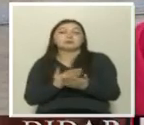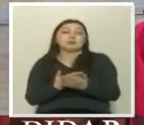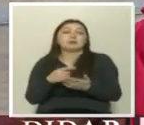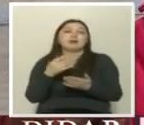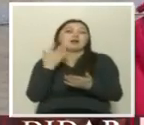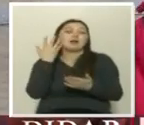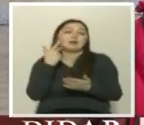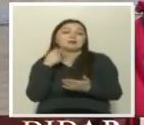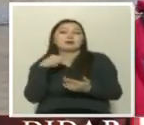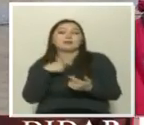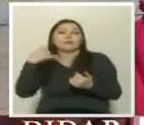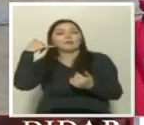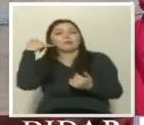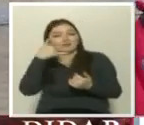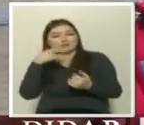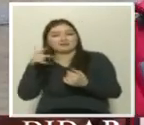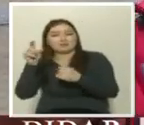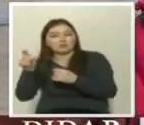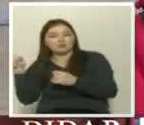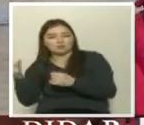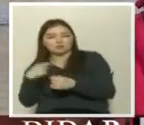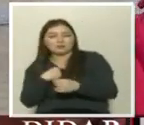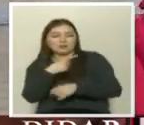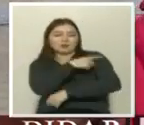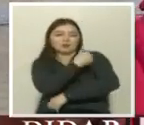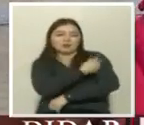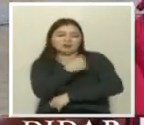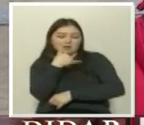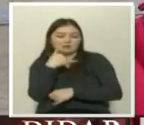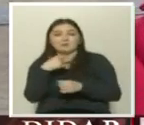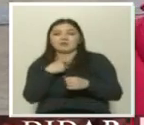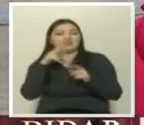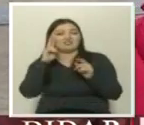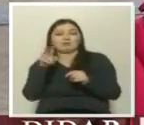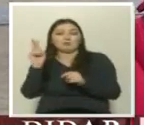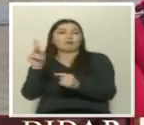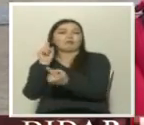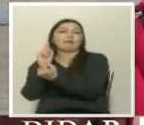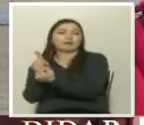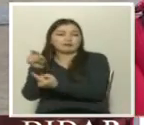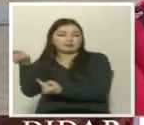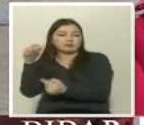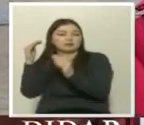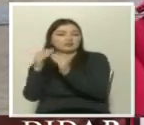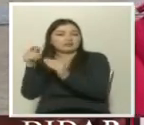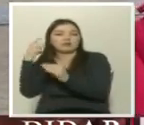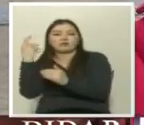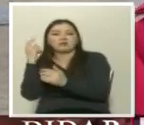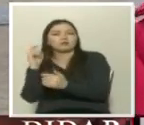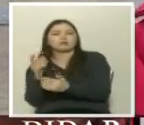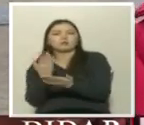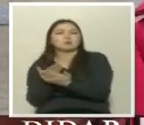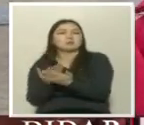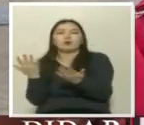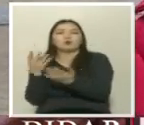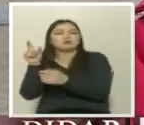Мы выезжаем на разные вызовы, можем приехать на помощь к наркоманам, алкоголикам и не знаем, к чему это может привести. Работа очень опасная, выезжаем на